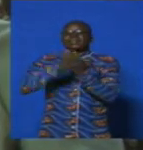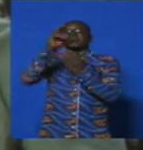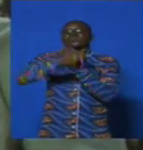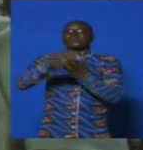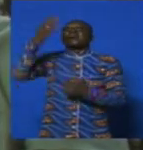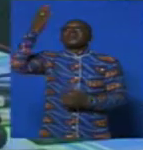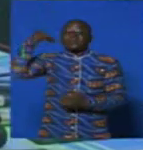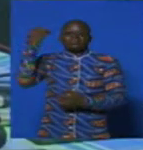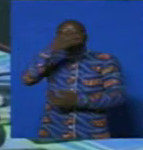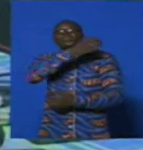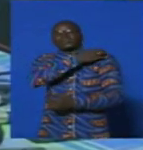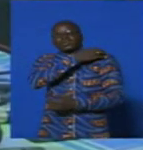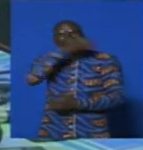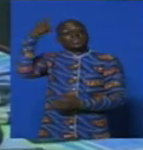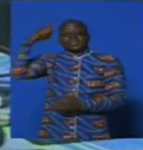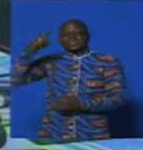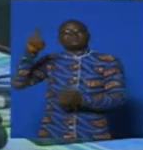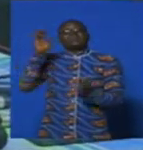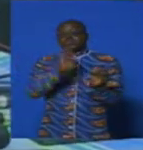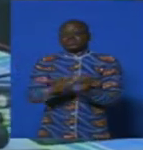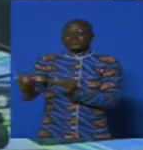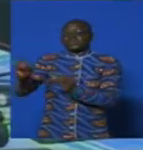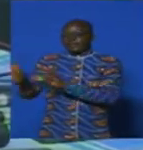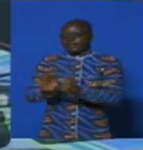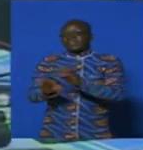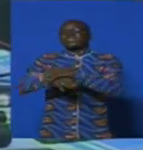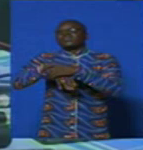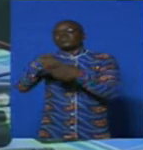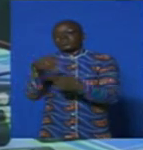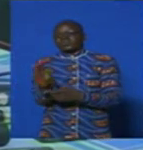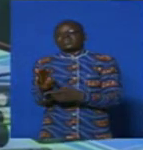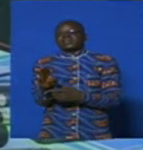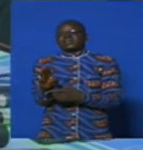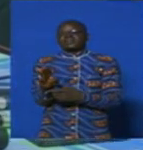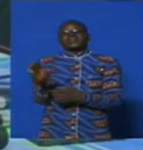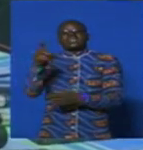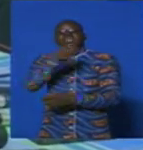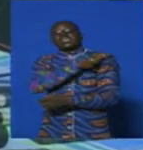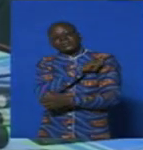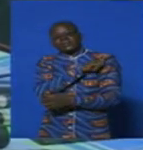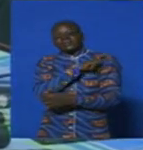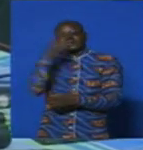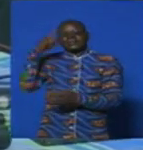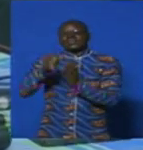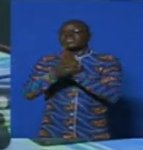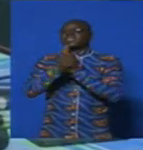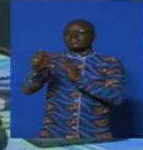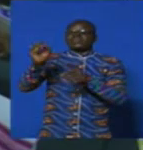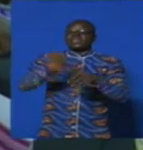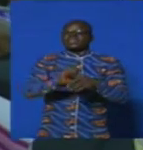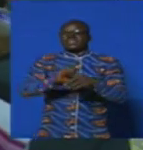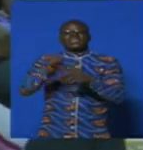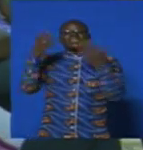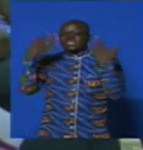file de l'opposition politique burkinabé effectue cette sortie. Zéphirin Diabré qualifie cet exercice du déjà vu.